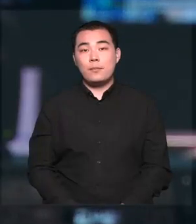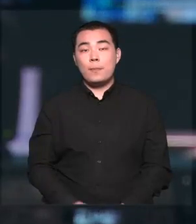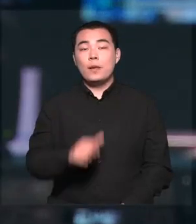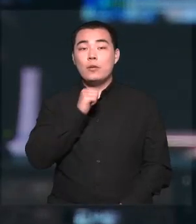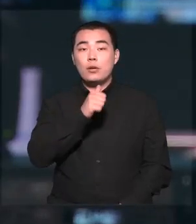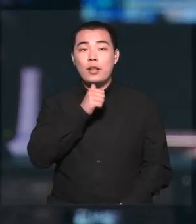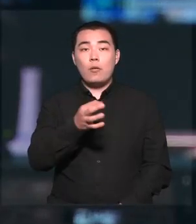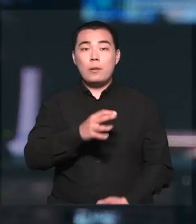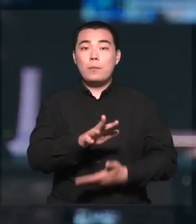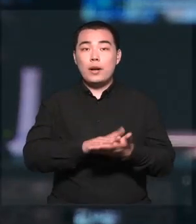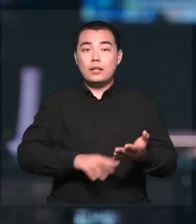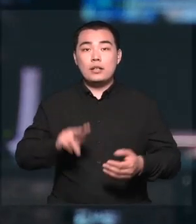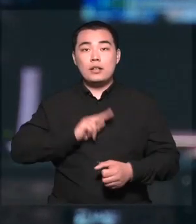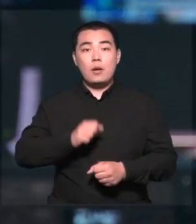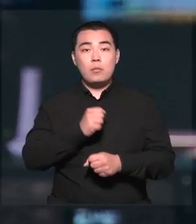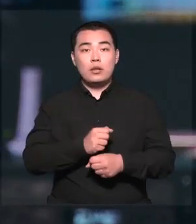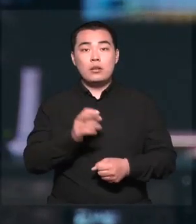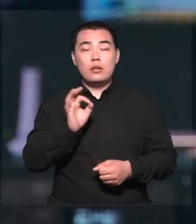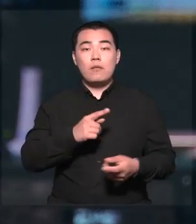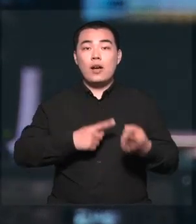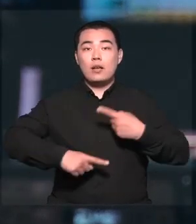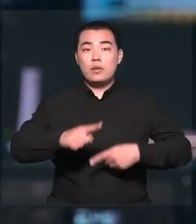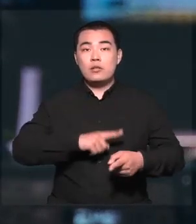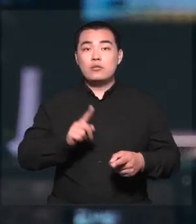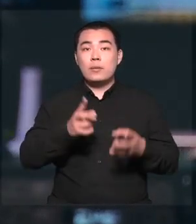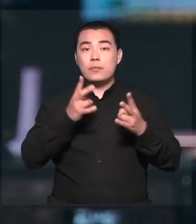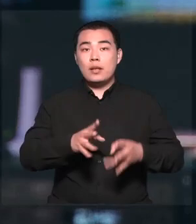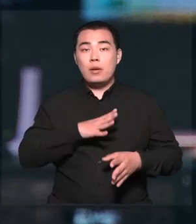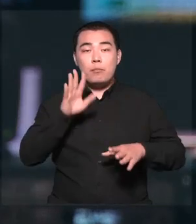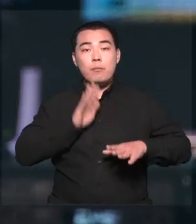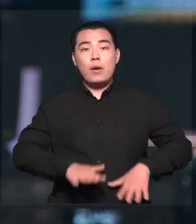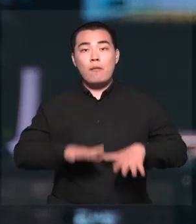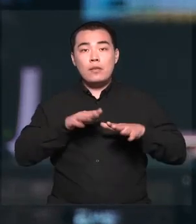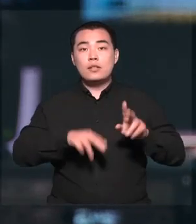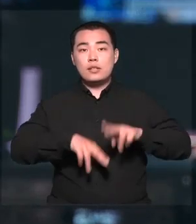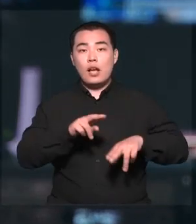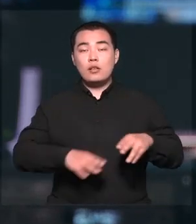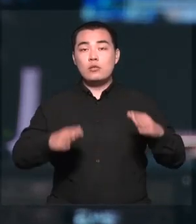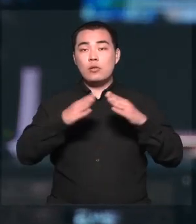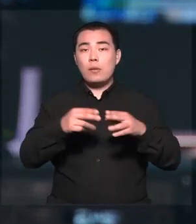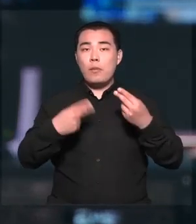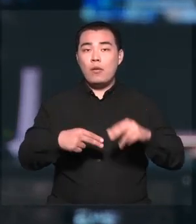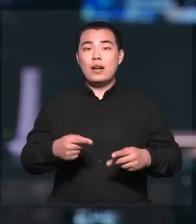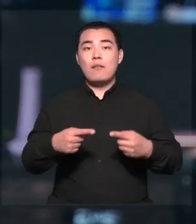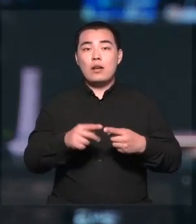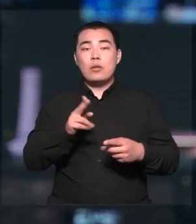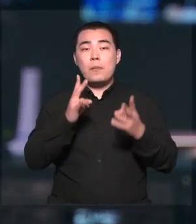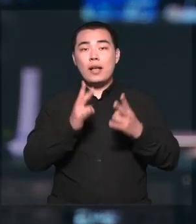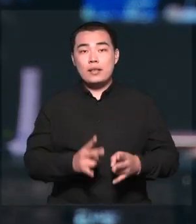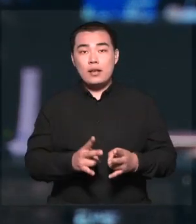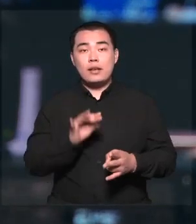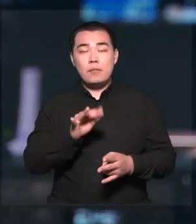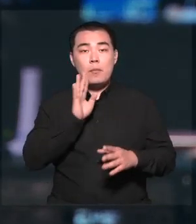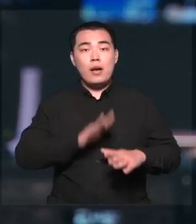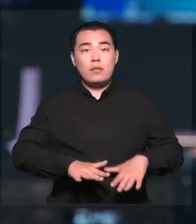В Кустанайской области продолжается активная работа по возмещению ущерба, нанесенного паводком. Строят жилье, покупают квартиры для пострадавших